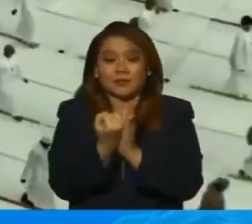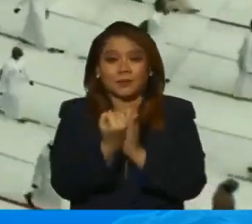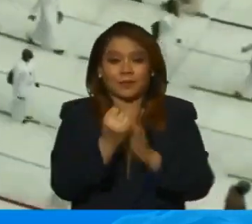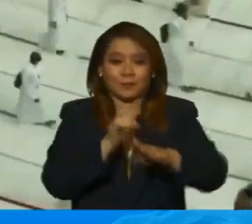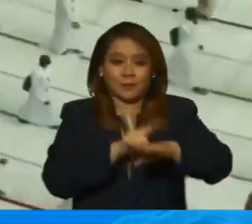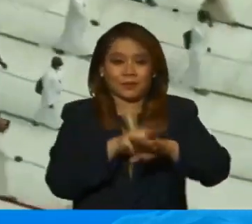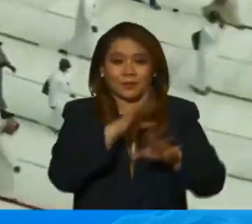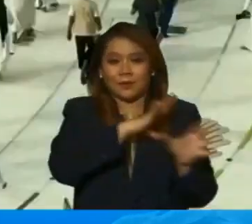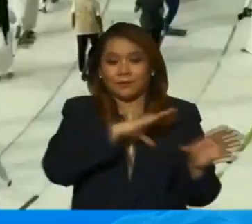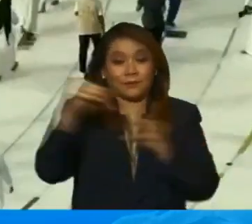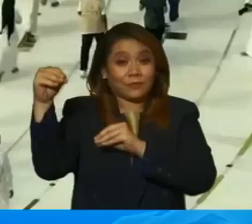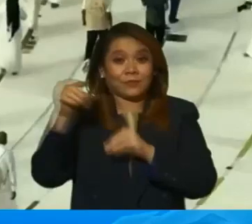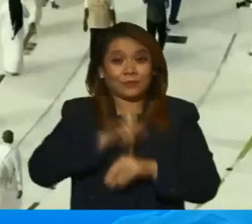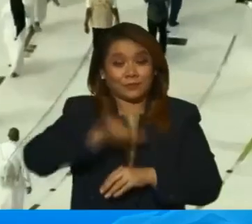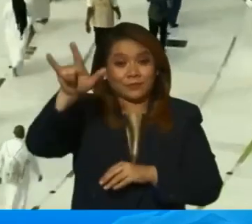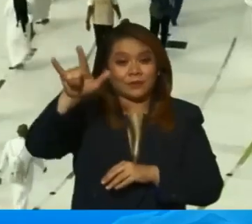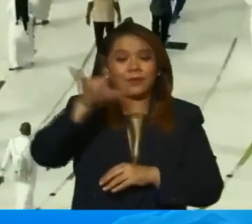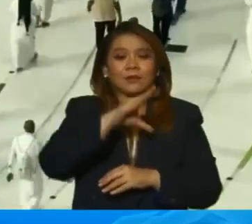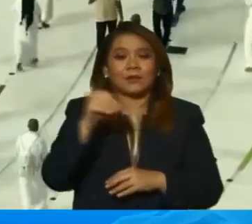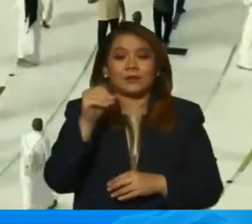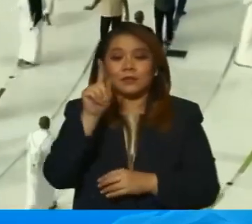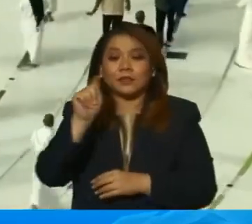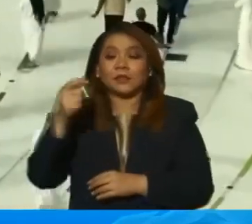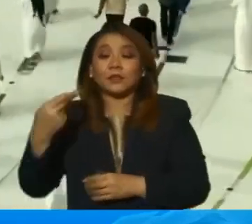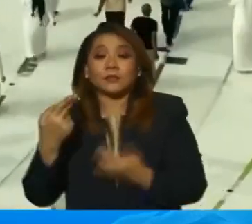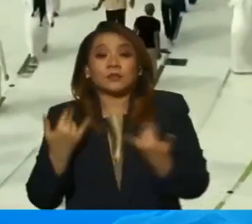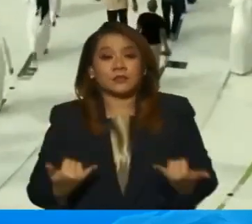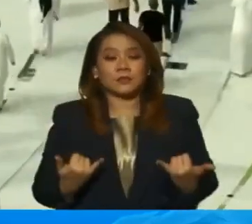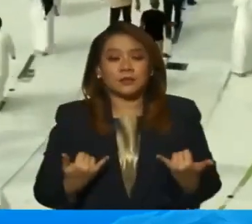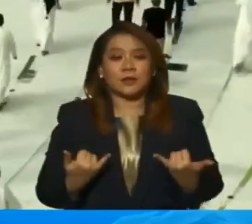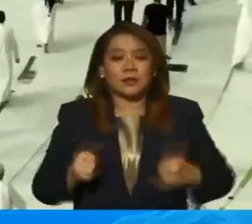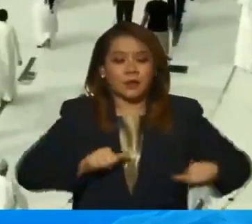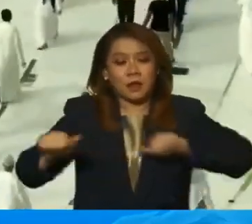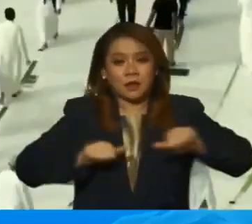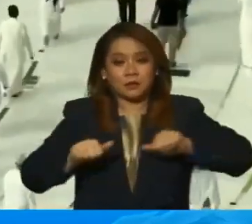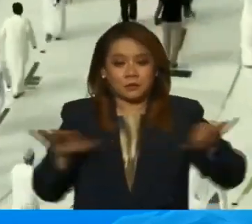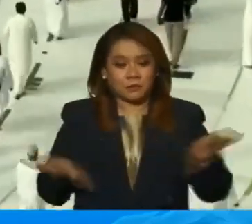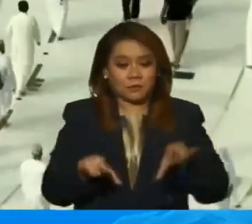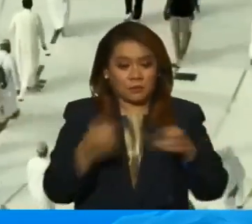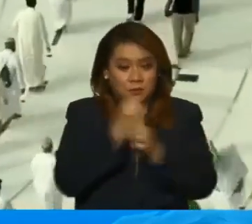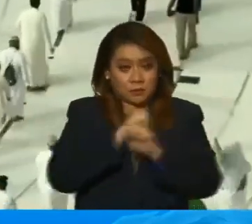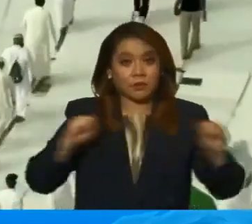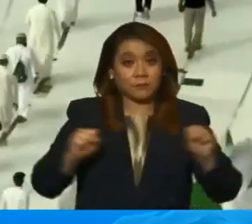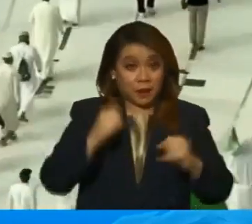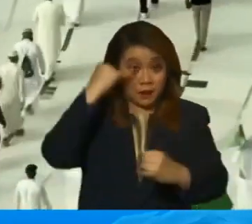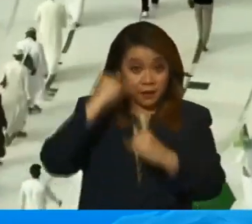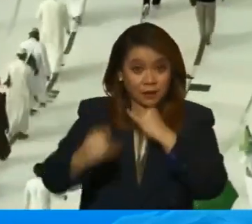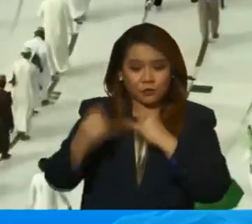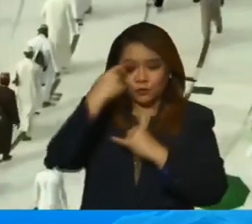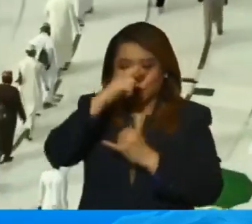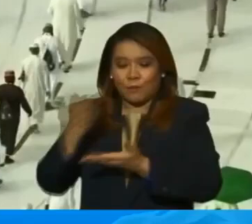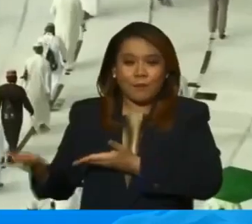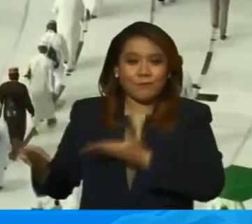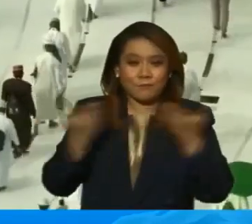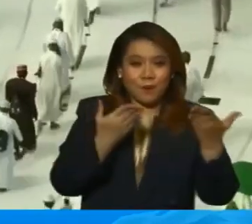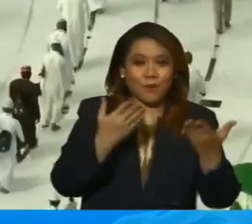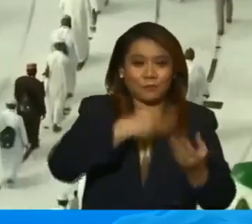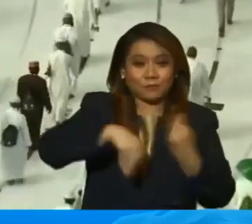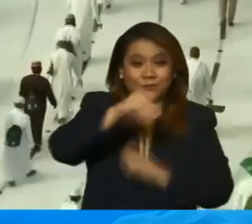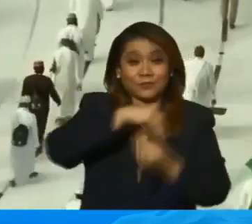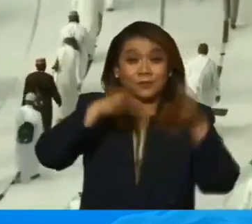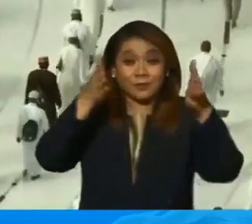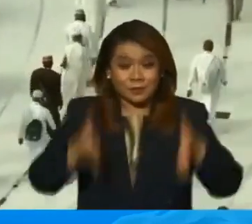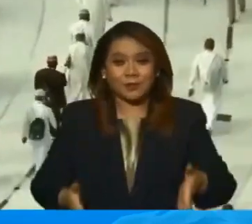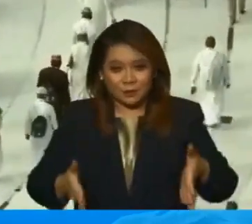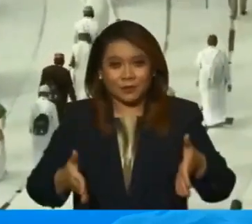masa berlepas. Beliau berkata tabung haji kini sedang giat membuat persiapan akhir untuk membawa bakal jemaah haji